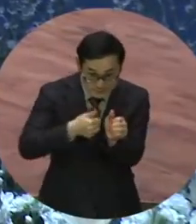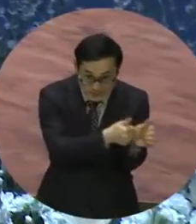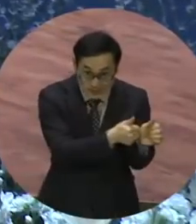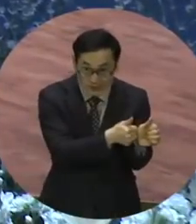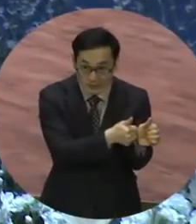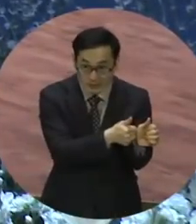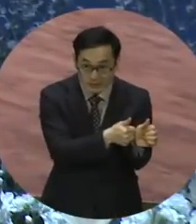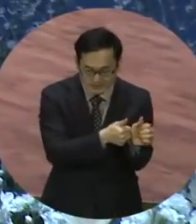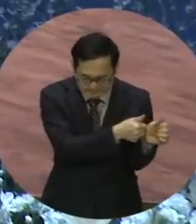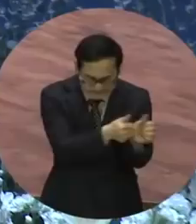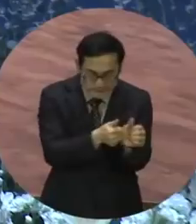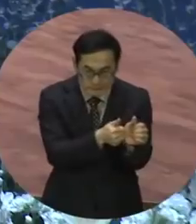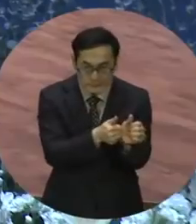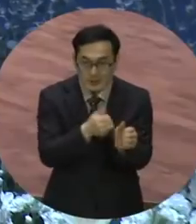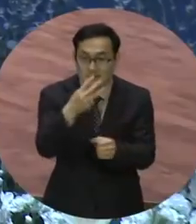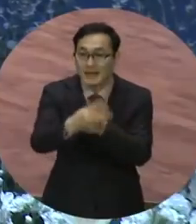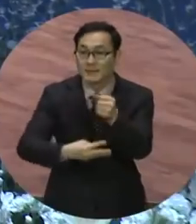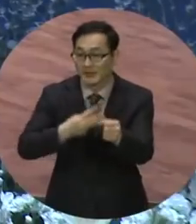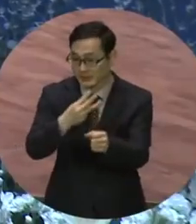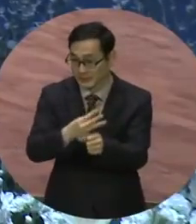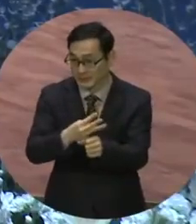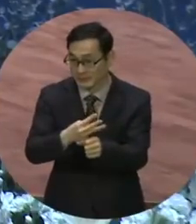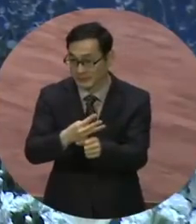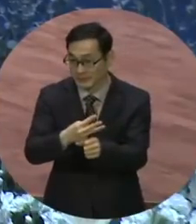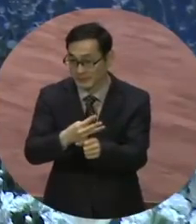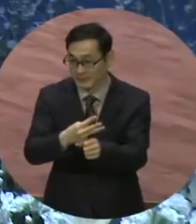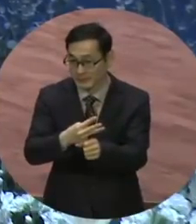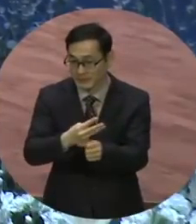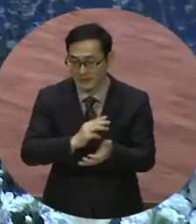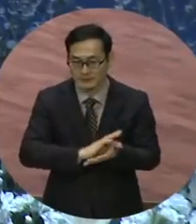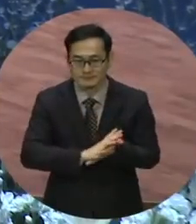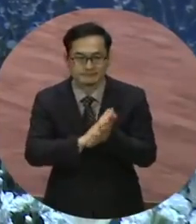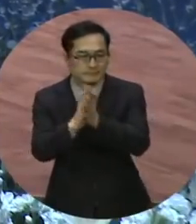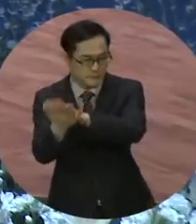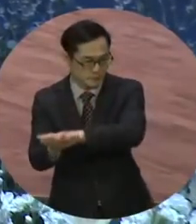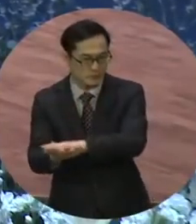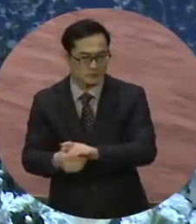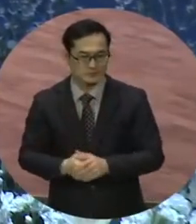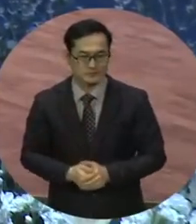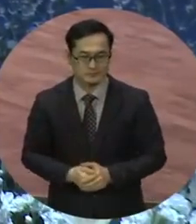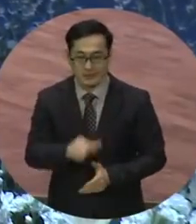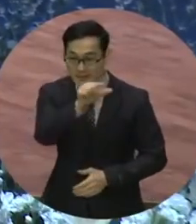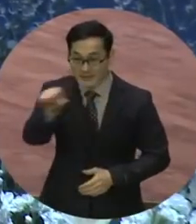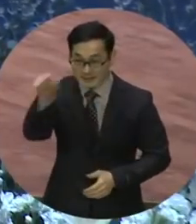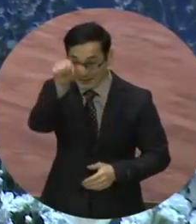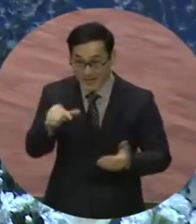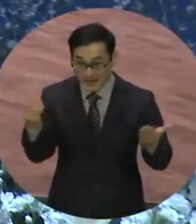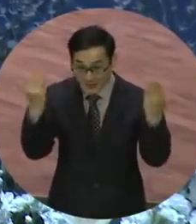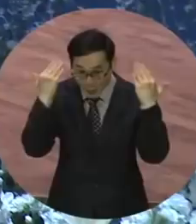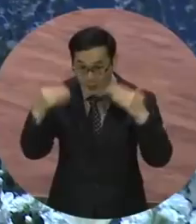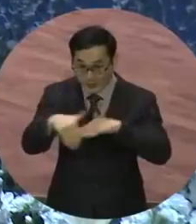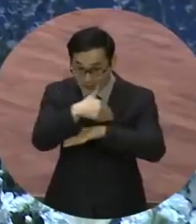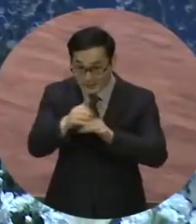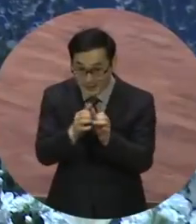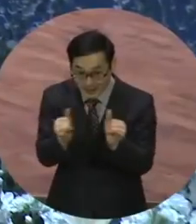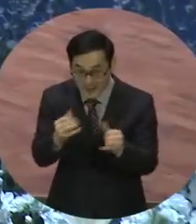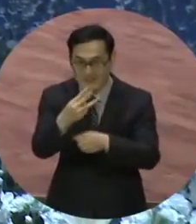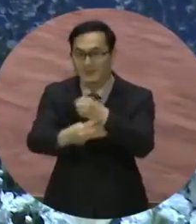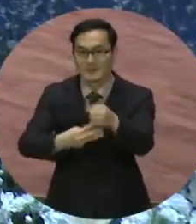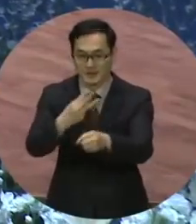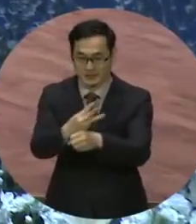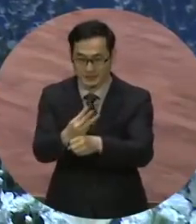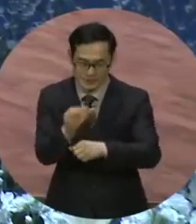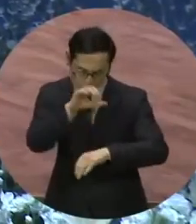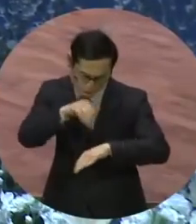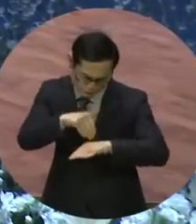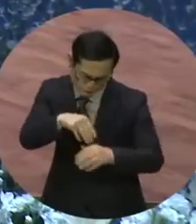사도되었어요. 3년입니다. 예수님의 제자 훈련, 신학교도요, 딱 가면 3년이에요, 3년. 3년 훈련 받은 바로 혼자